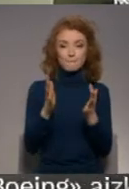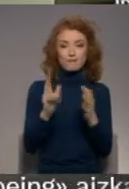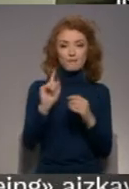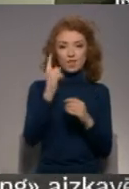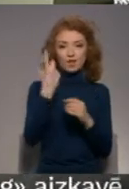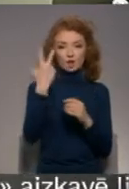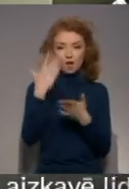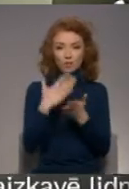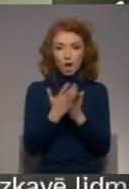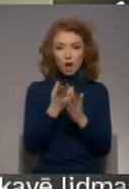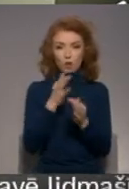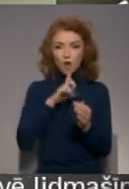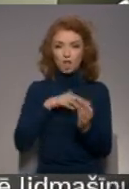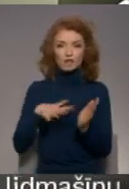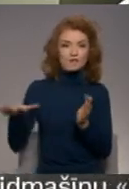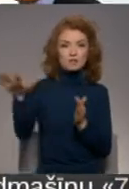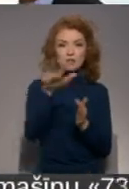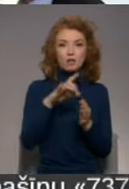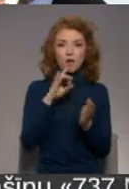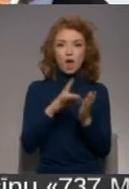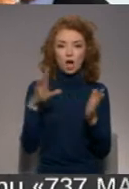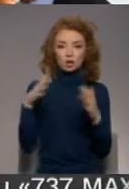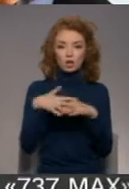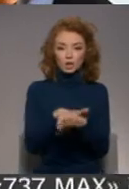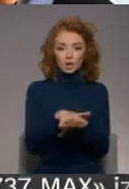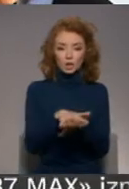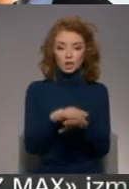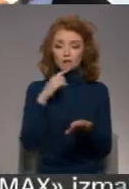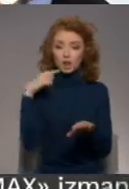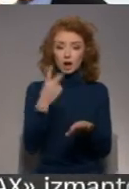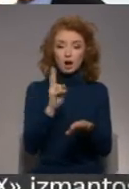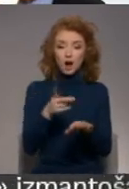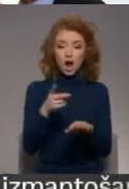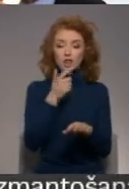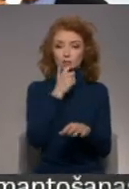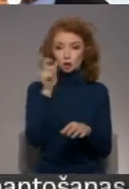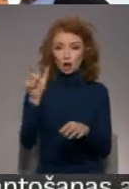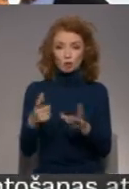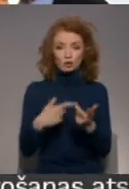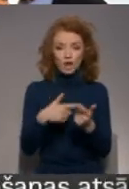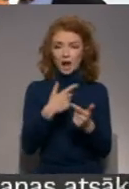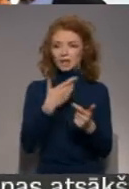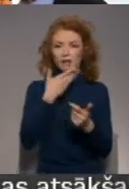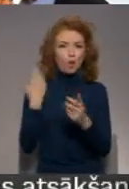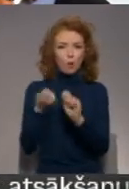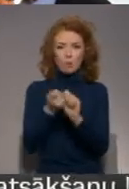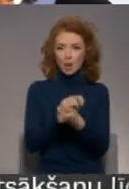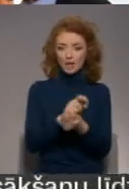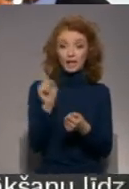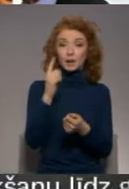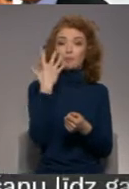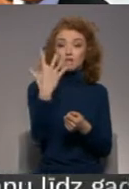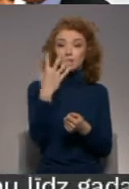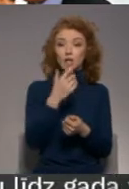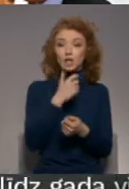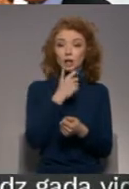daļa no visas Latvijas elektrotīkliem. Teiksim, tā teritorija dispečeru skaits zināmā mērā nav mainījies, ir 5